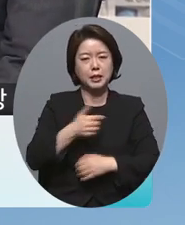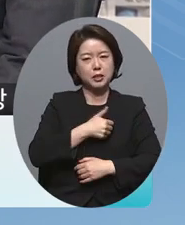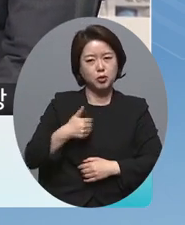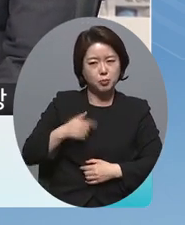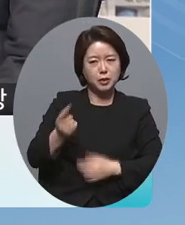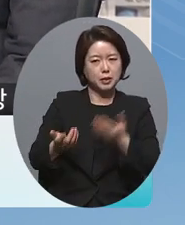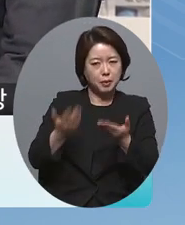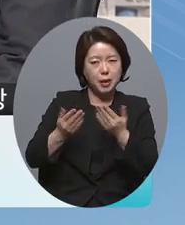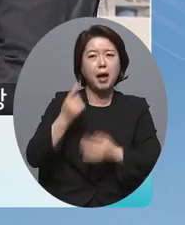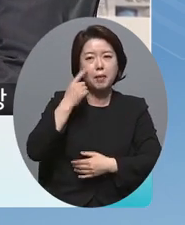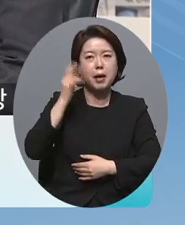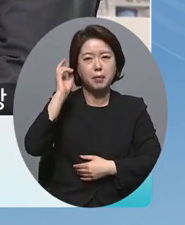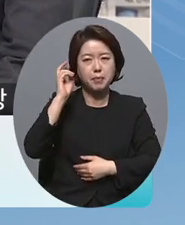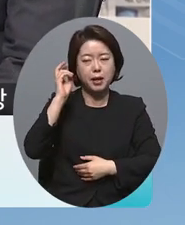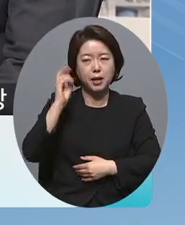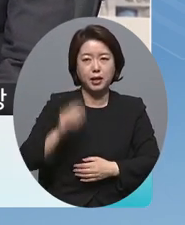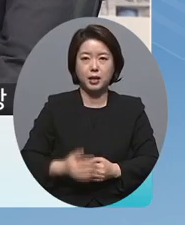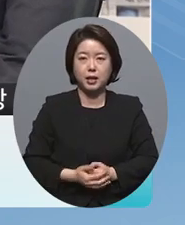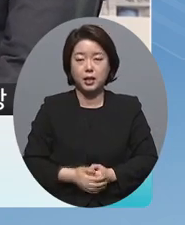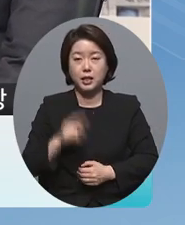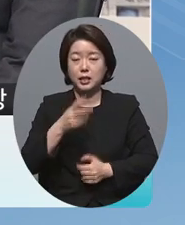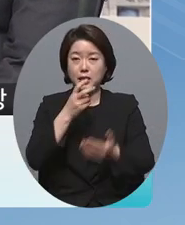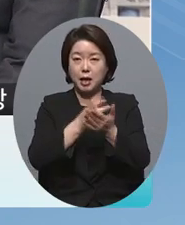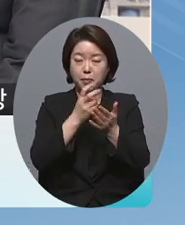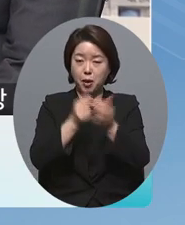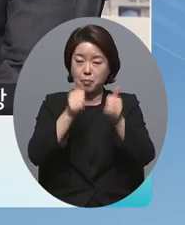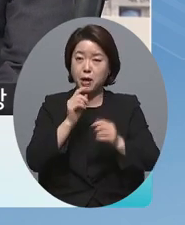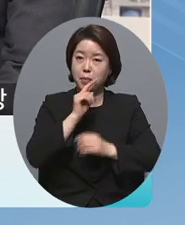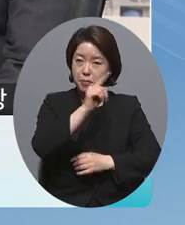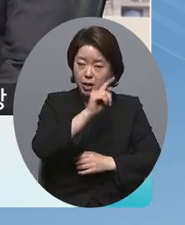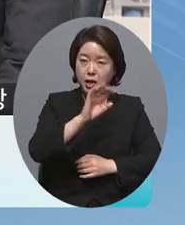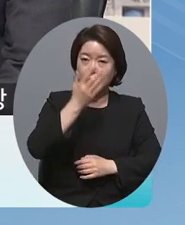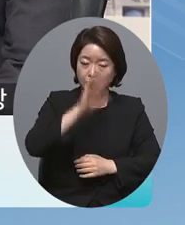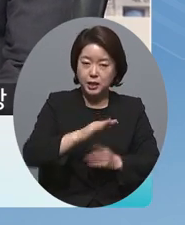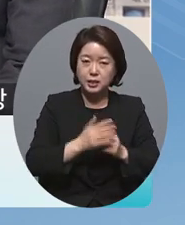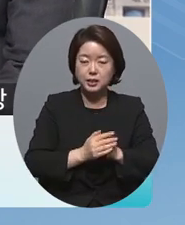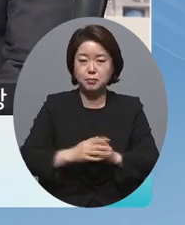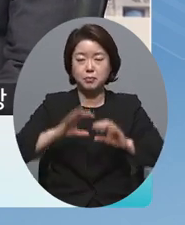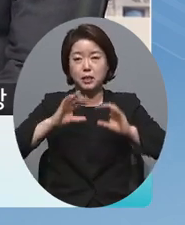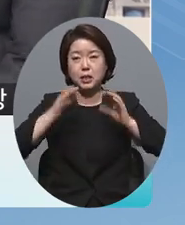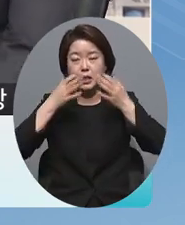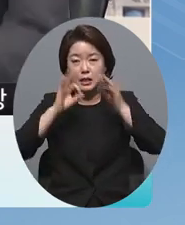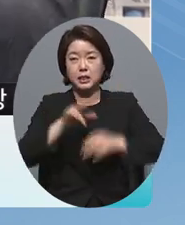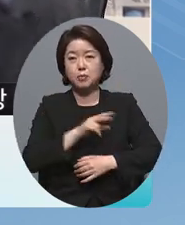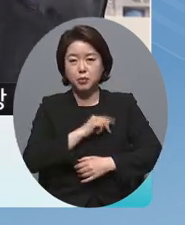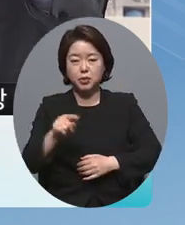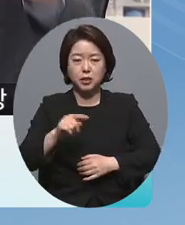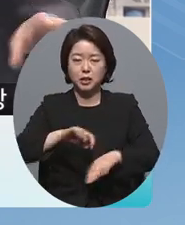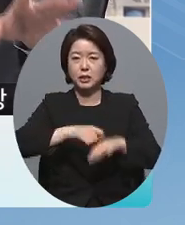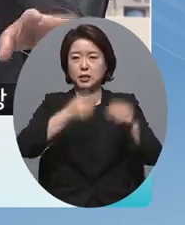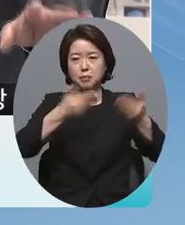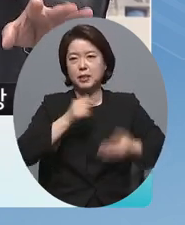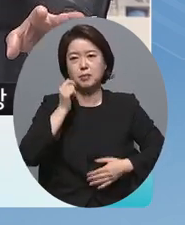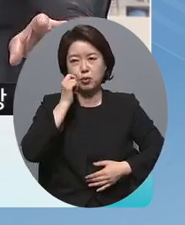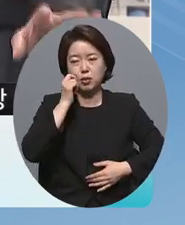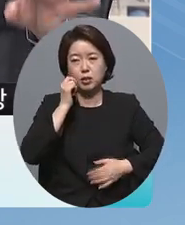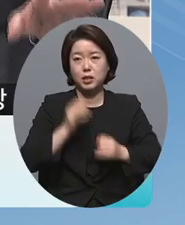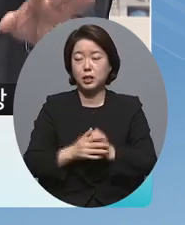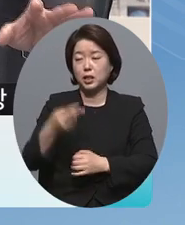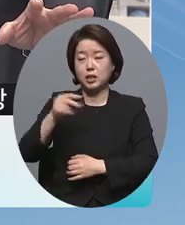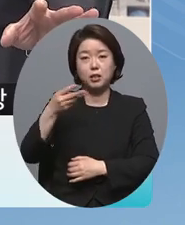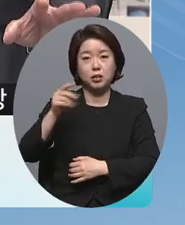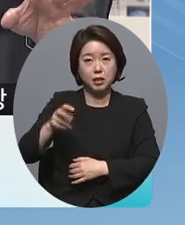그래서 만약에 이게 법률적 영역에 가도 김의겸 의원은 면책특권은 있어요. 근데 문제는 이